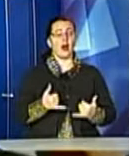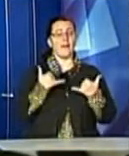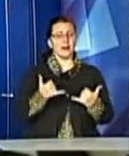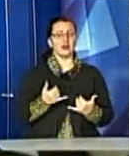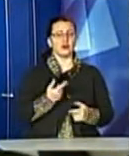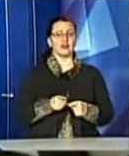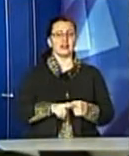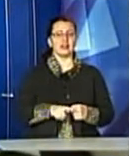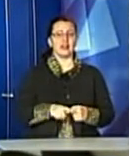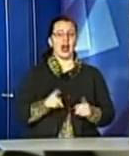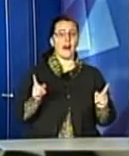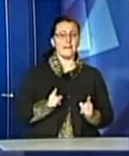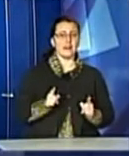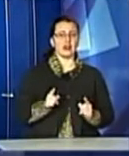бізнесу.